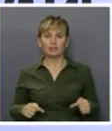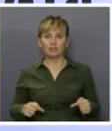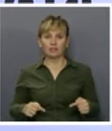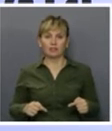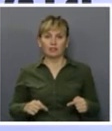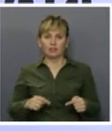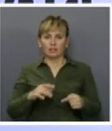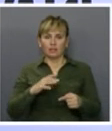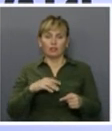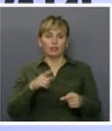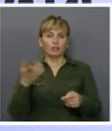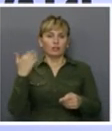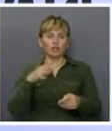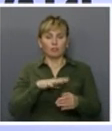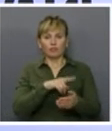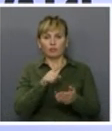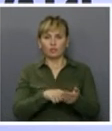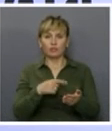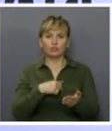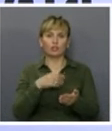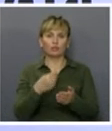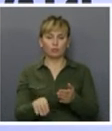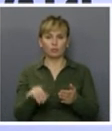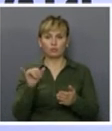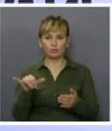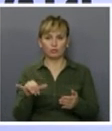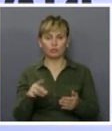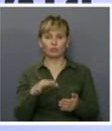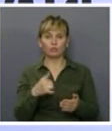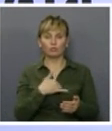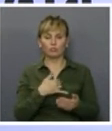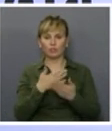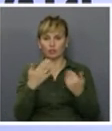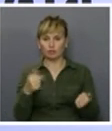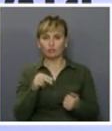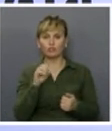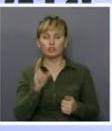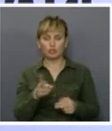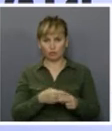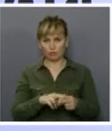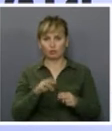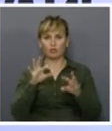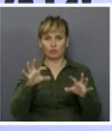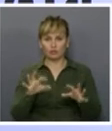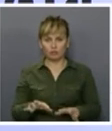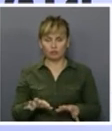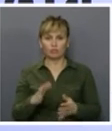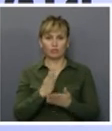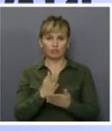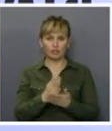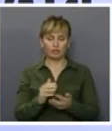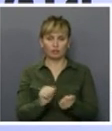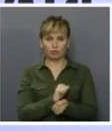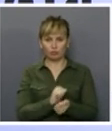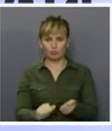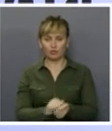торговли, тогда был вопрос, то есть я купил у него вещь, но у меня нет чека, который по закону, соответственно, является документом,